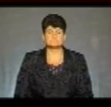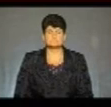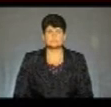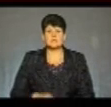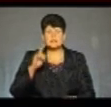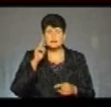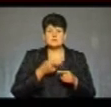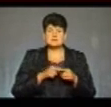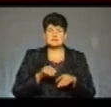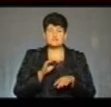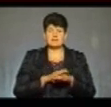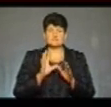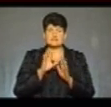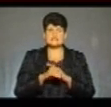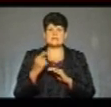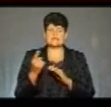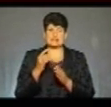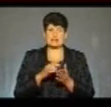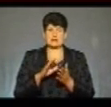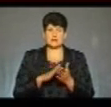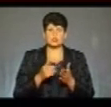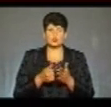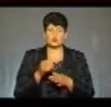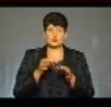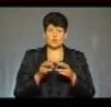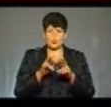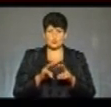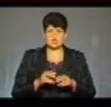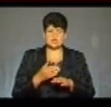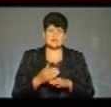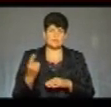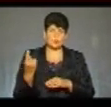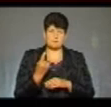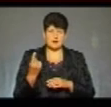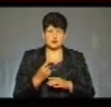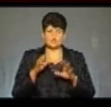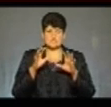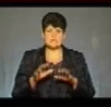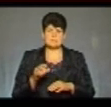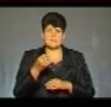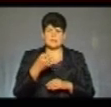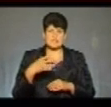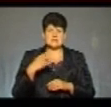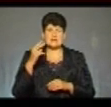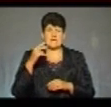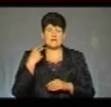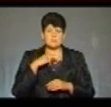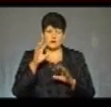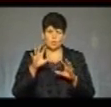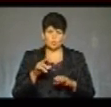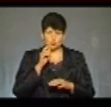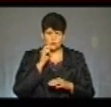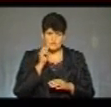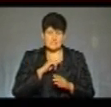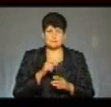Відомості за цим фактом внесено до єдиного реєстру досудових розслідувань за частиною 1 статті 15 Кримінального кодексу України «Замах